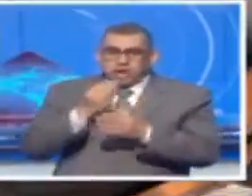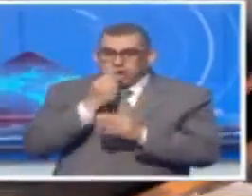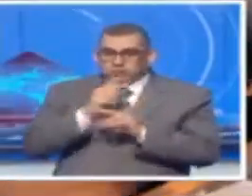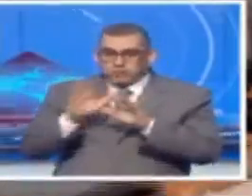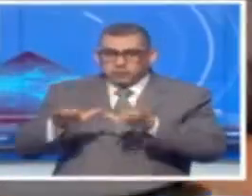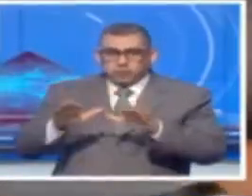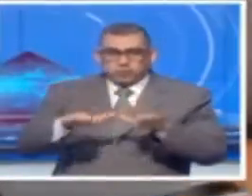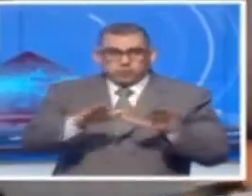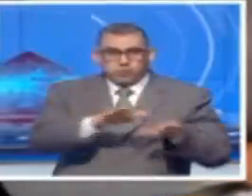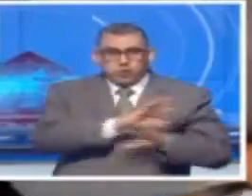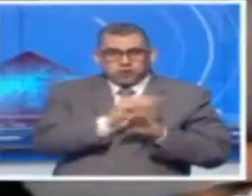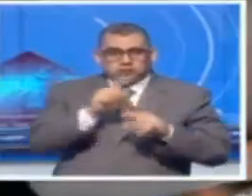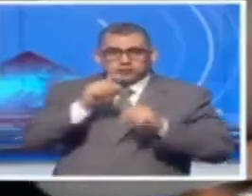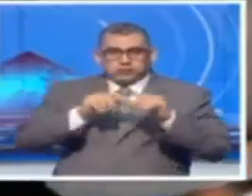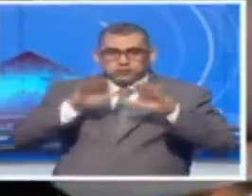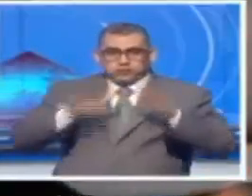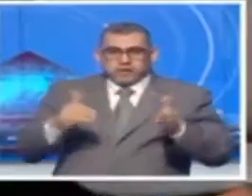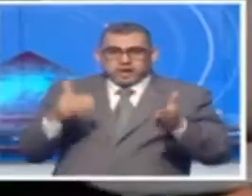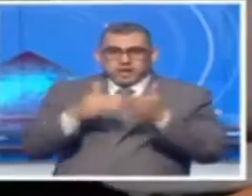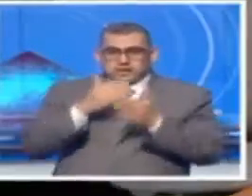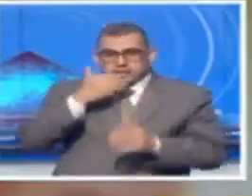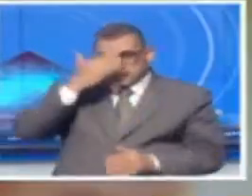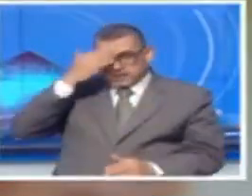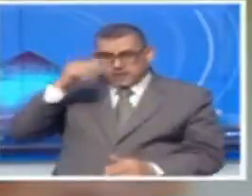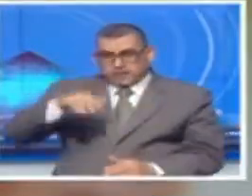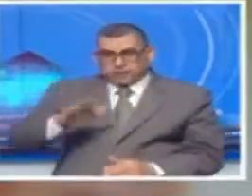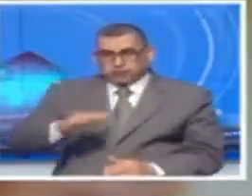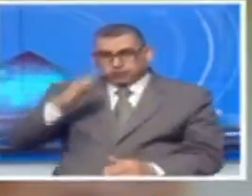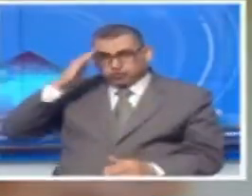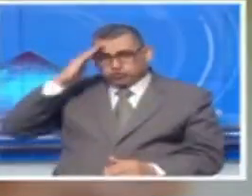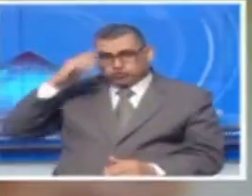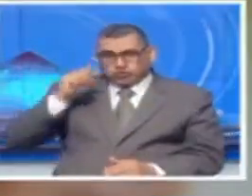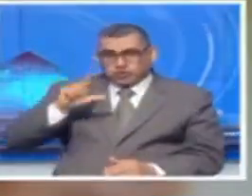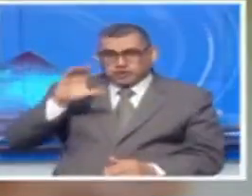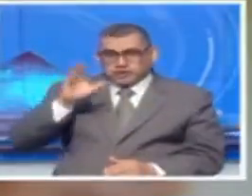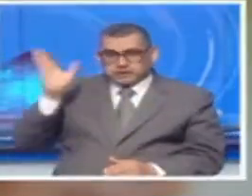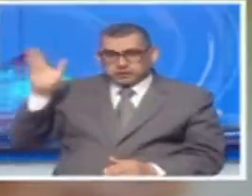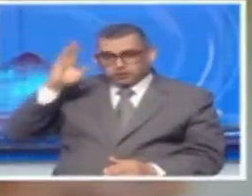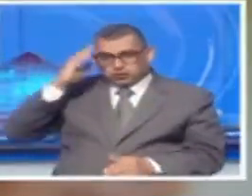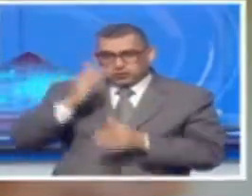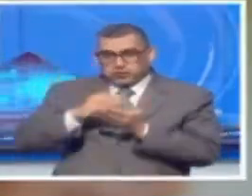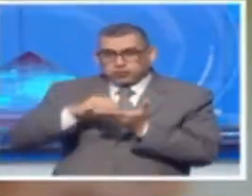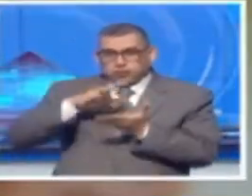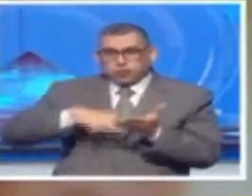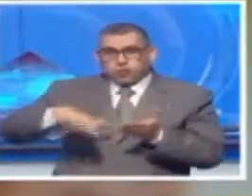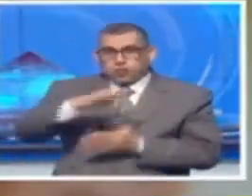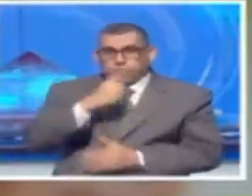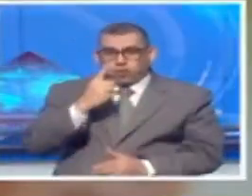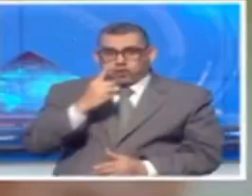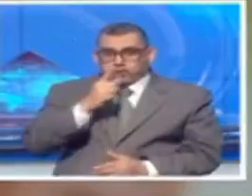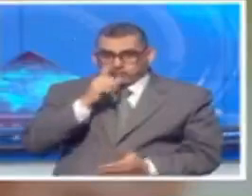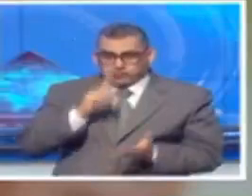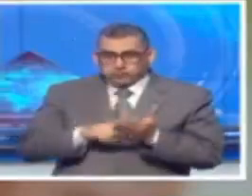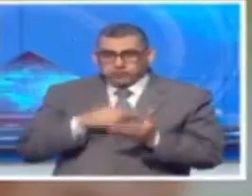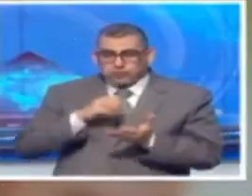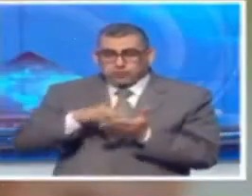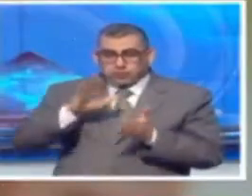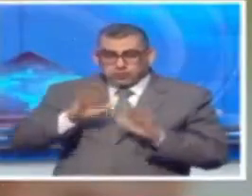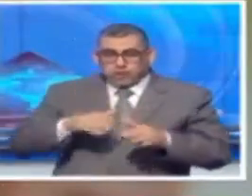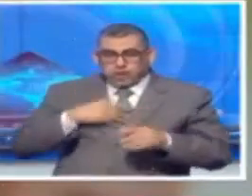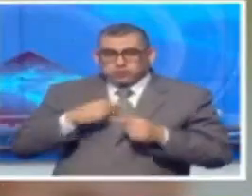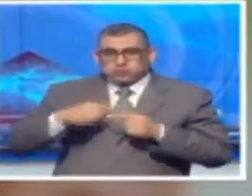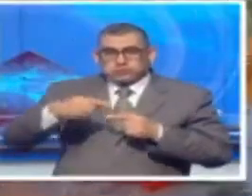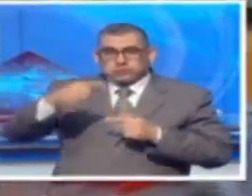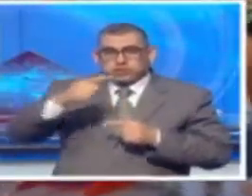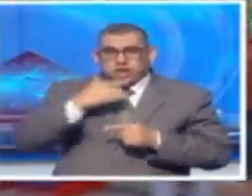بأسعار مخفضة حتى نهاية العام. نشكر الرئيس على مبادرة كلنا واحد، ياريت المبادرة دي تمد أكتر